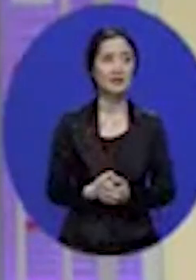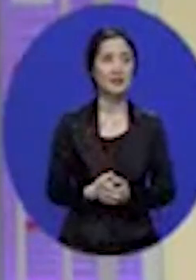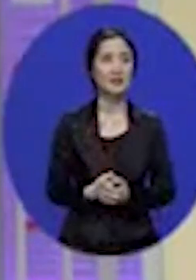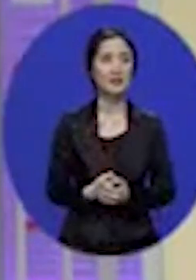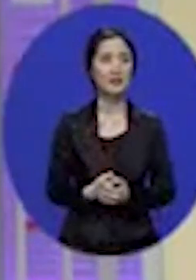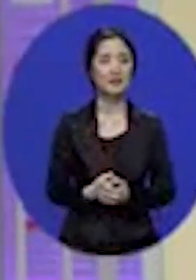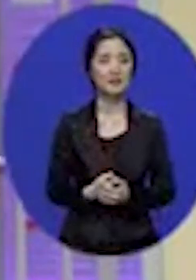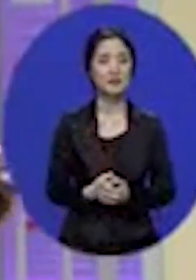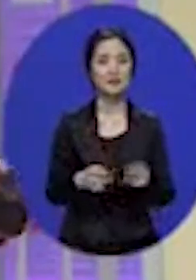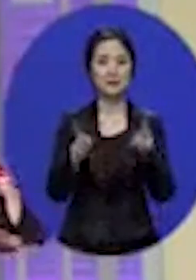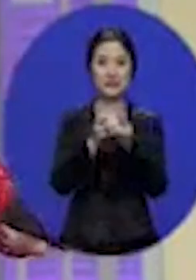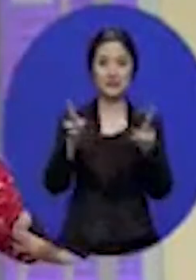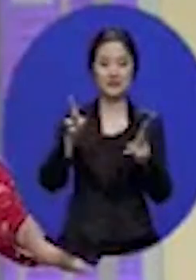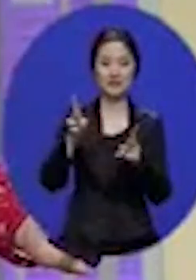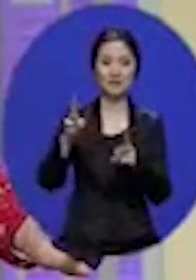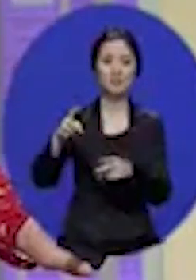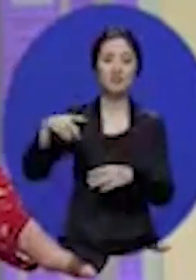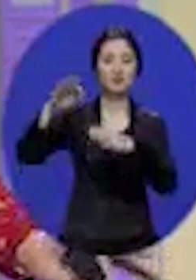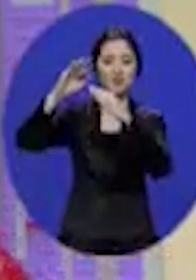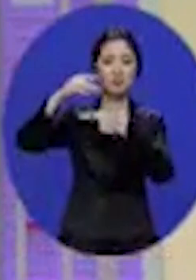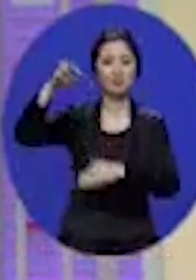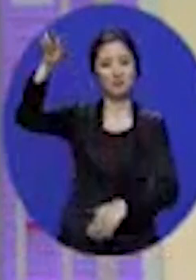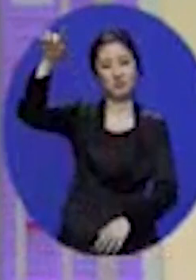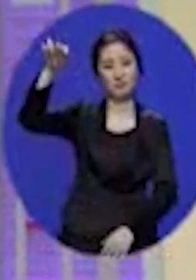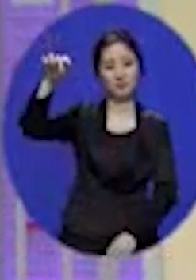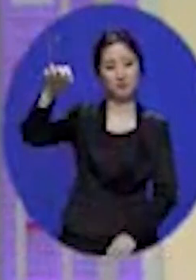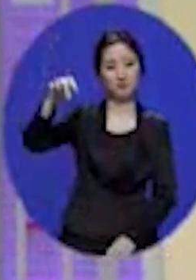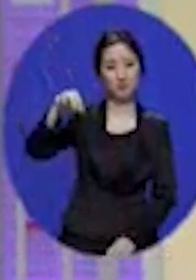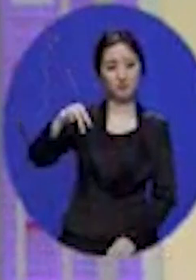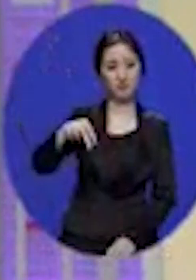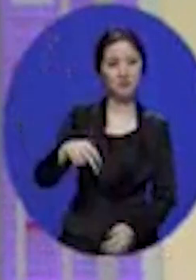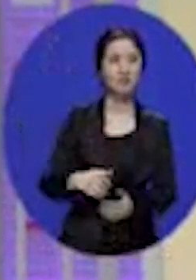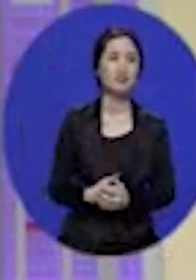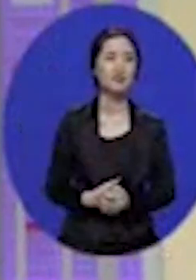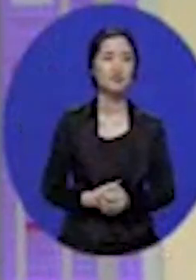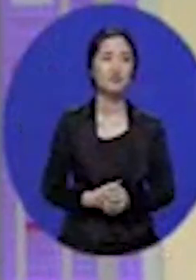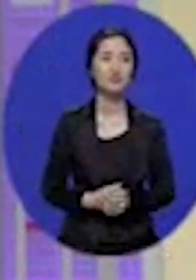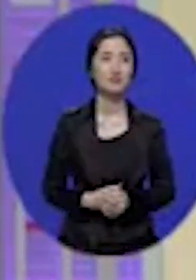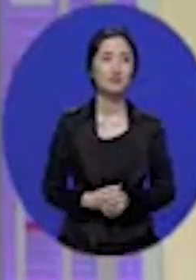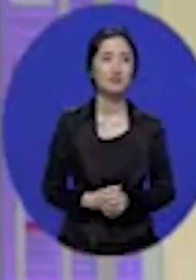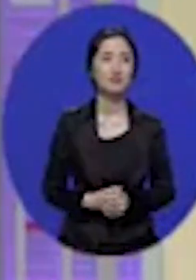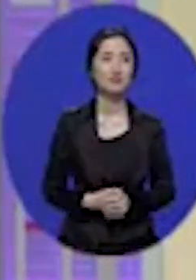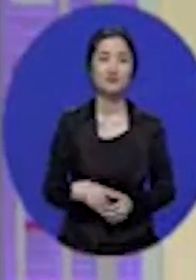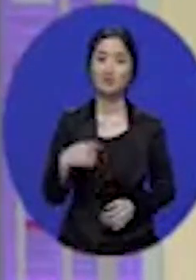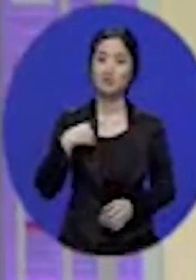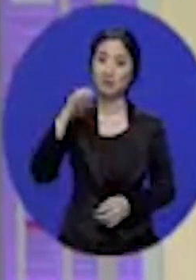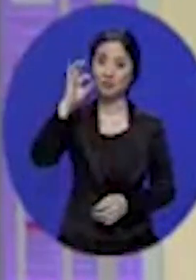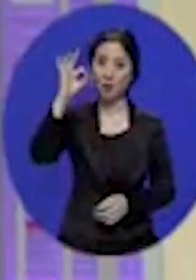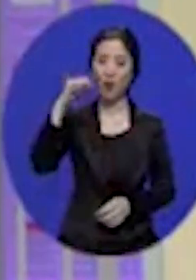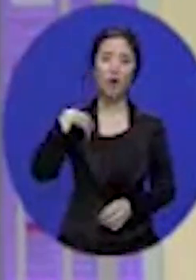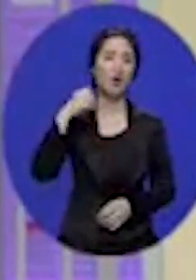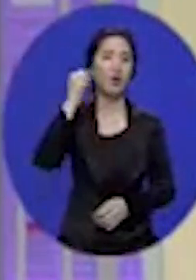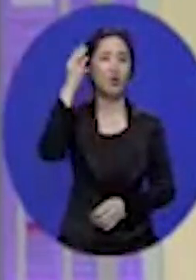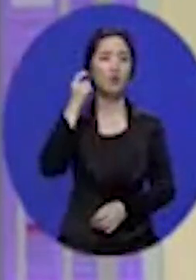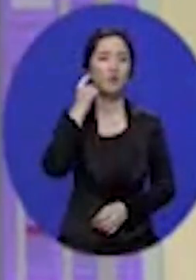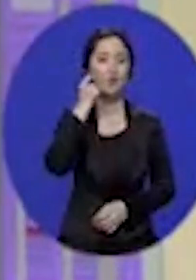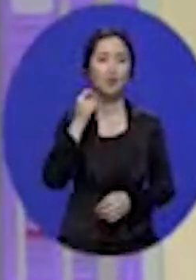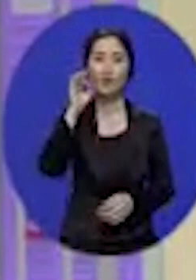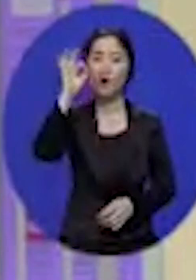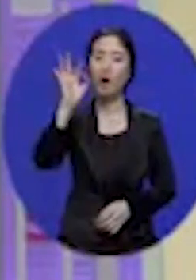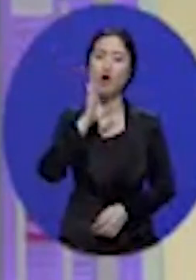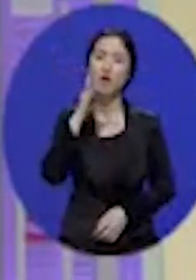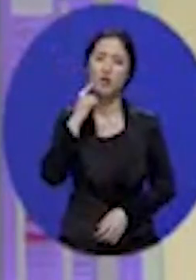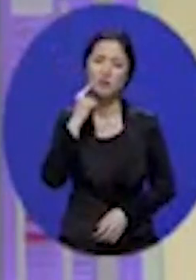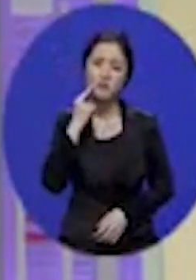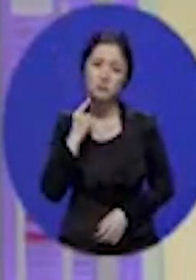2층에서 계단을 타고 쫙 내려오는 거예요. 정말 그 모습이 지금도 각인이 돼 있어요. 얼마나 부러운